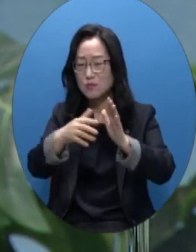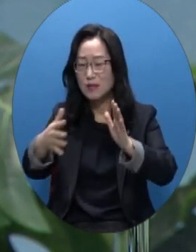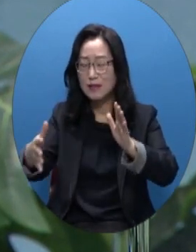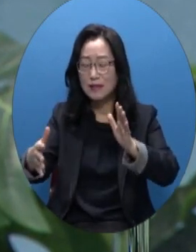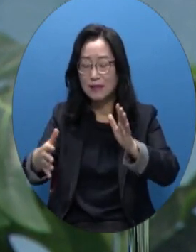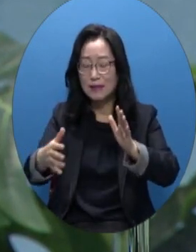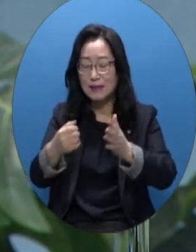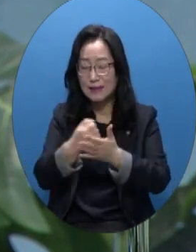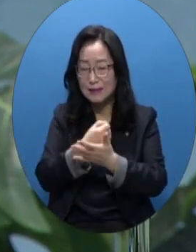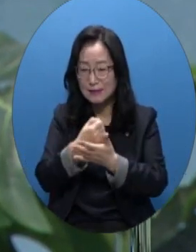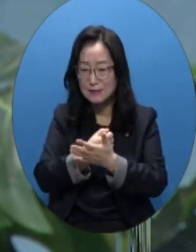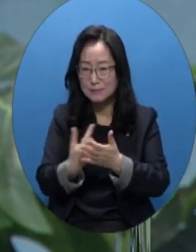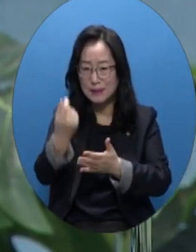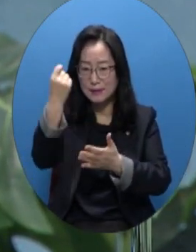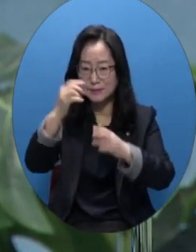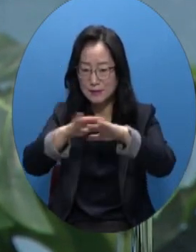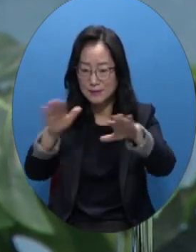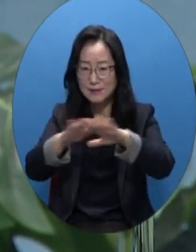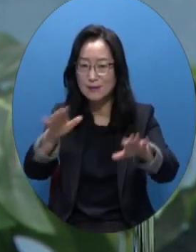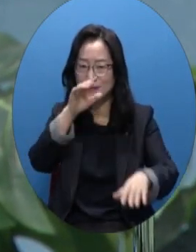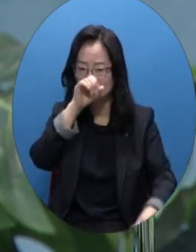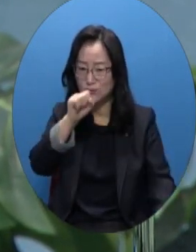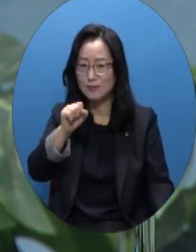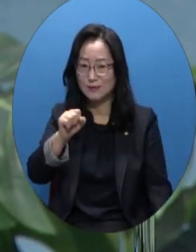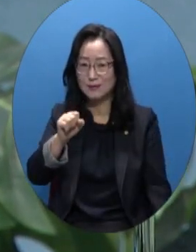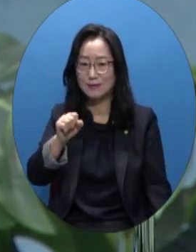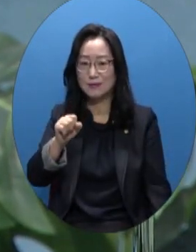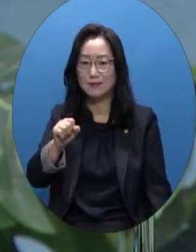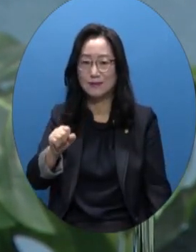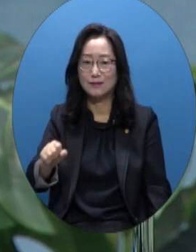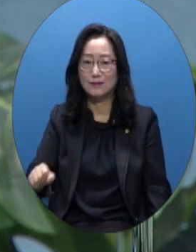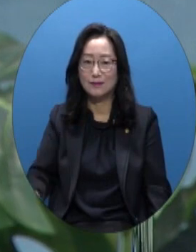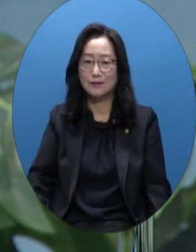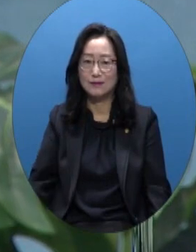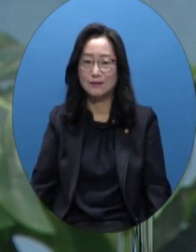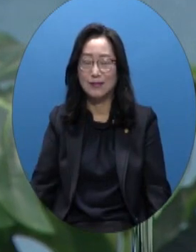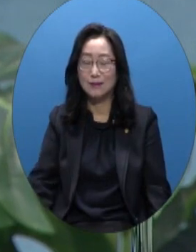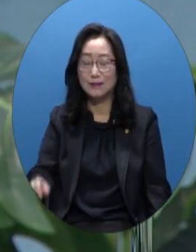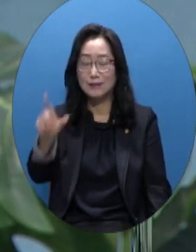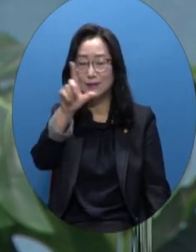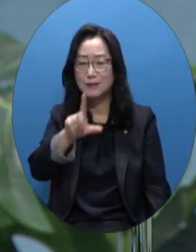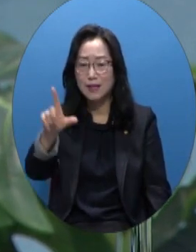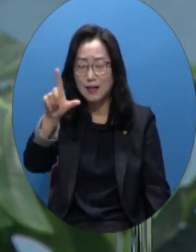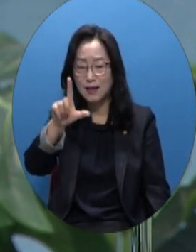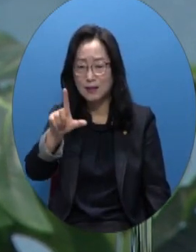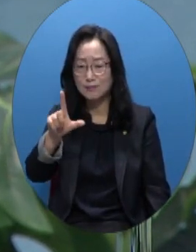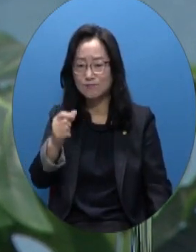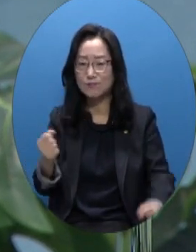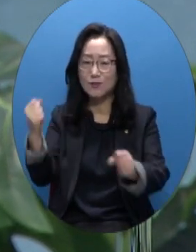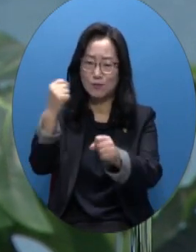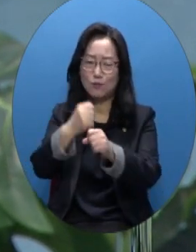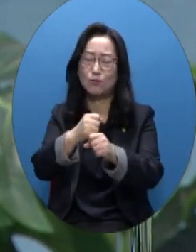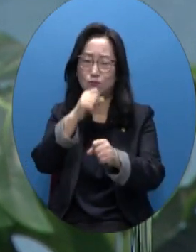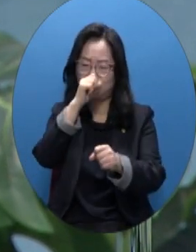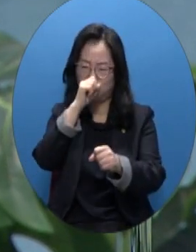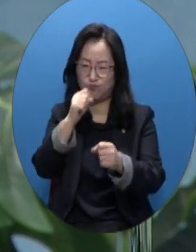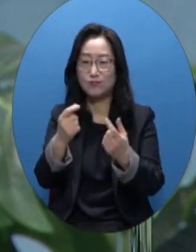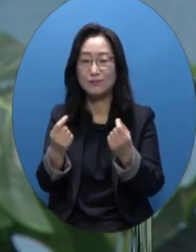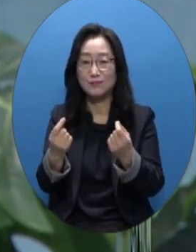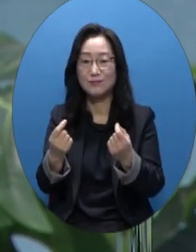이것이 수집이 되고 우리 삶의 정상으로 돌아와야 들어 생각합니다